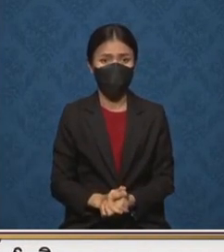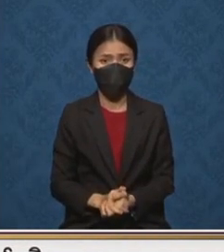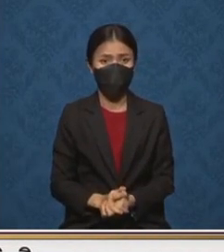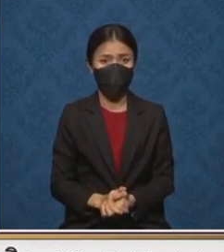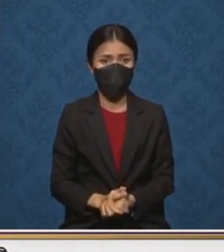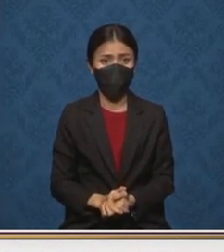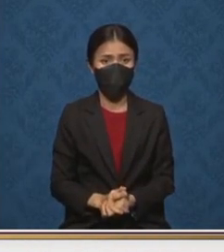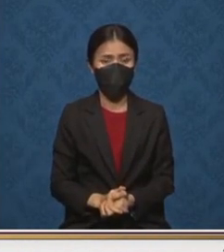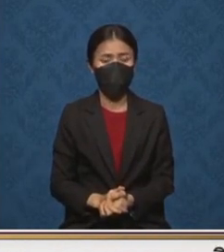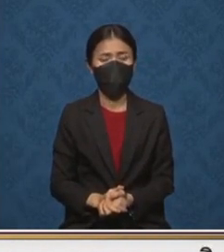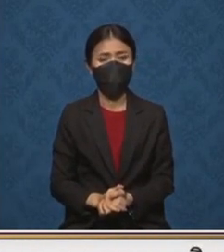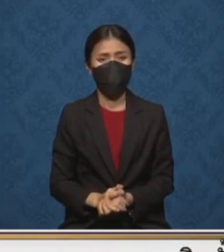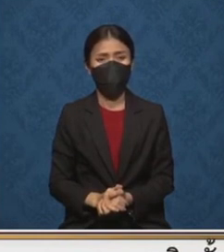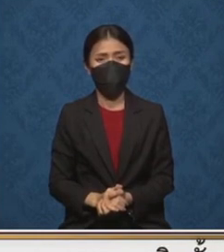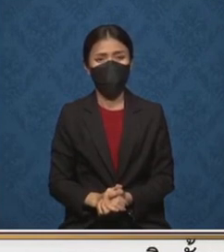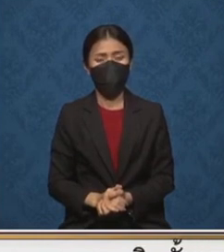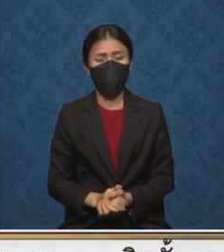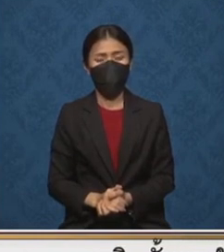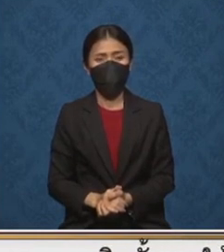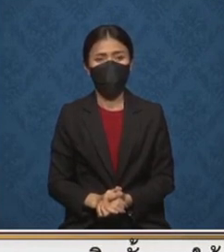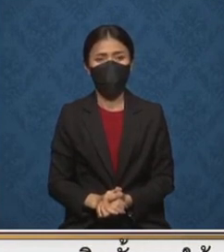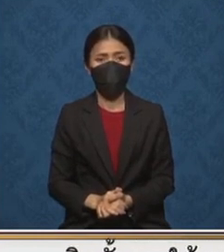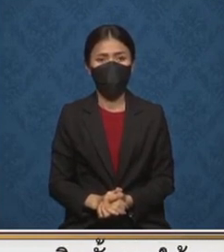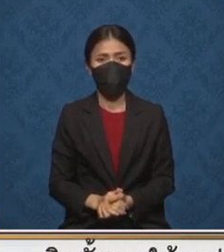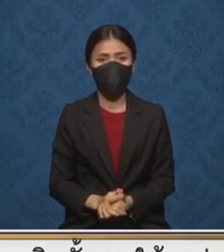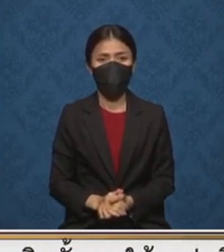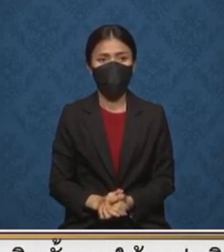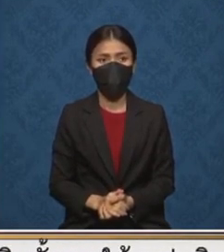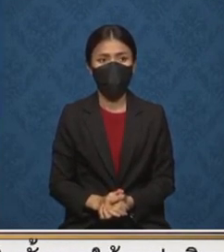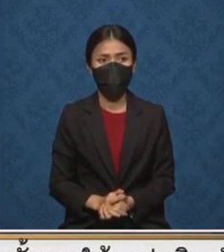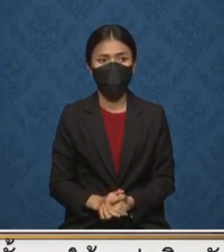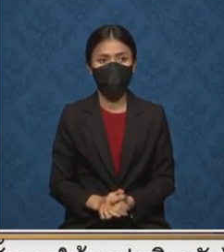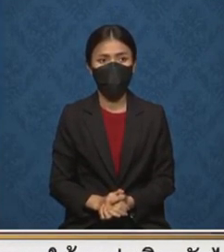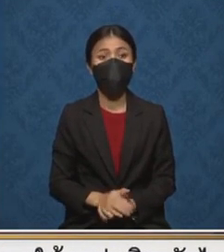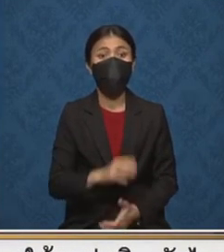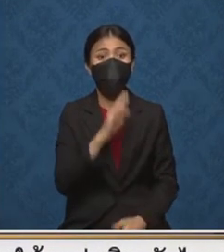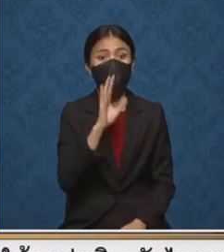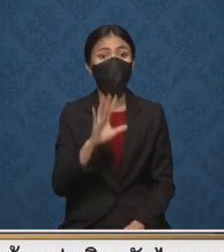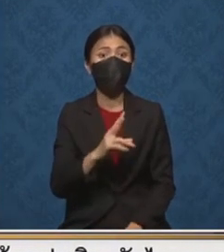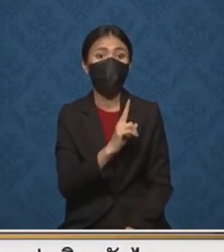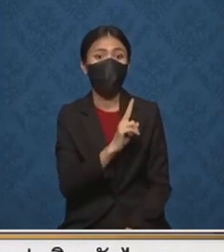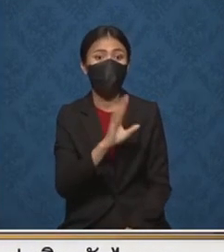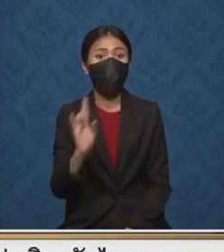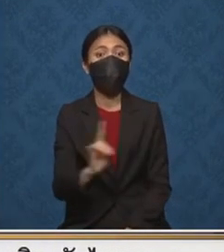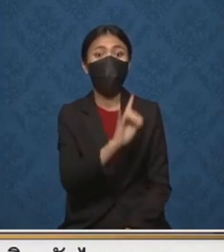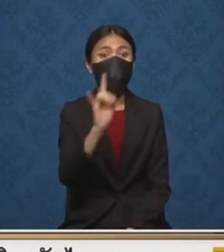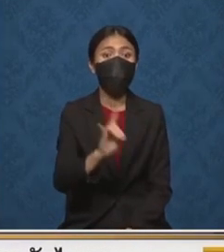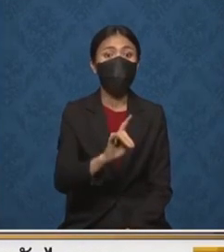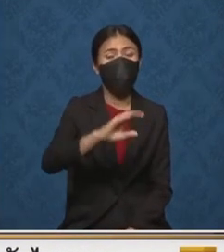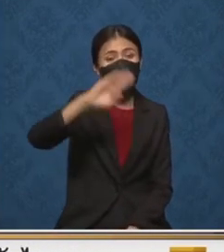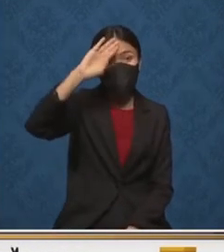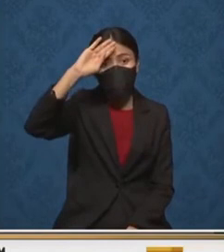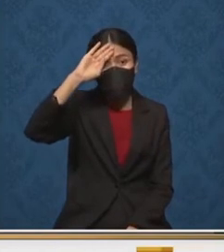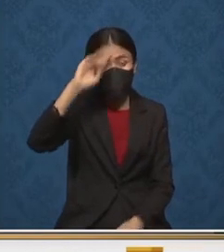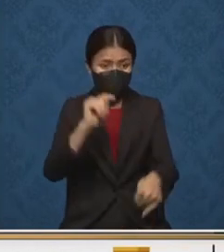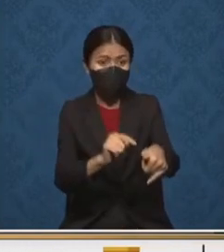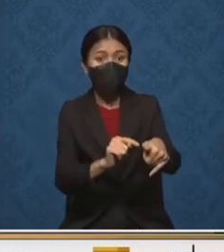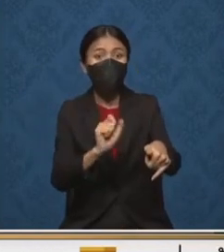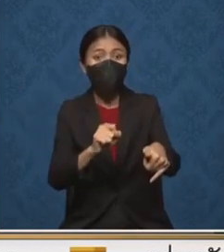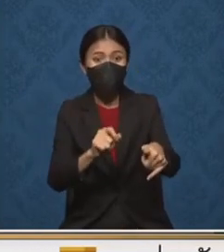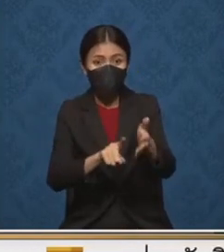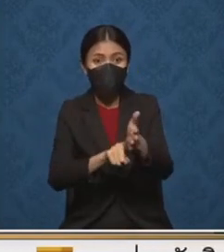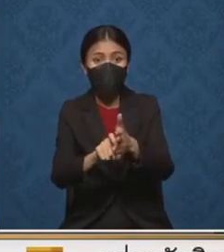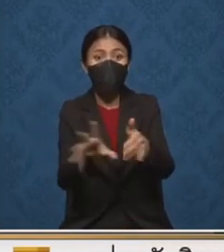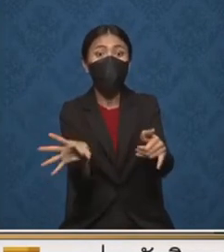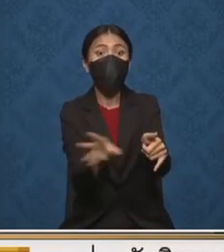ฝันกำลังใจแน่นอนครับเมื่อท่านไปรักษาสัตว์สัตว์มีโลกเป็นโรคอาจจะติดเชื้อ